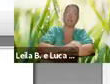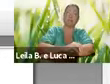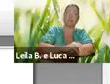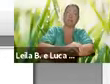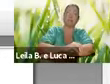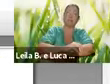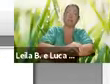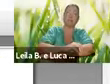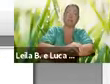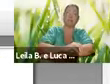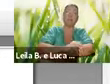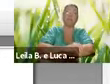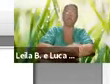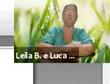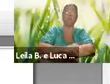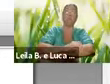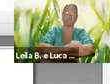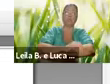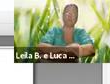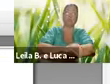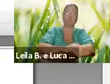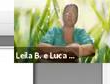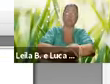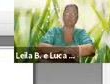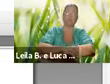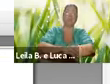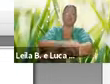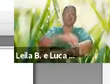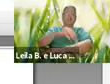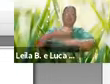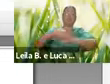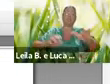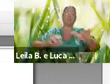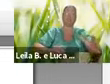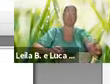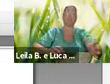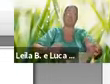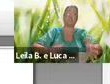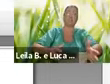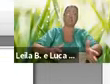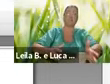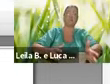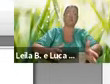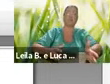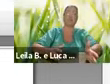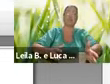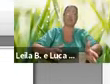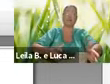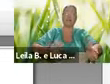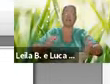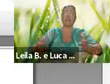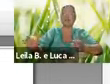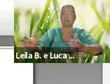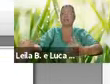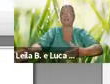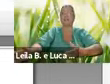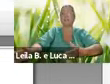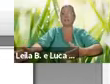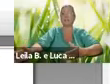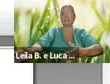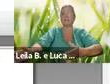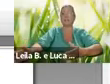il contrario. È molto molto raro che 70% sia lo spirito che parla